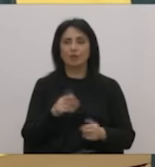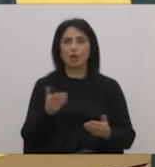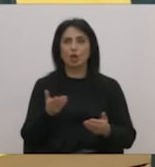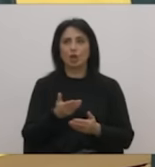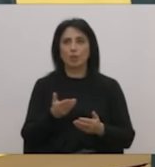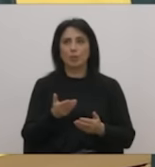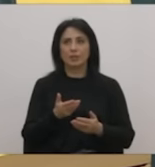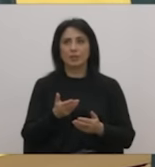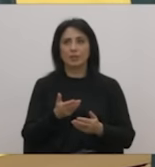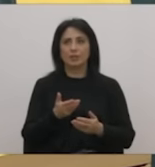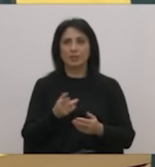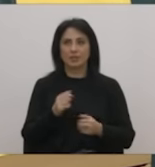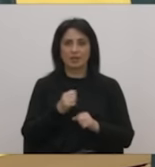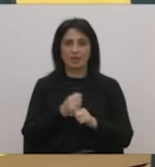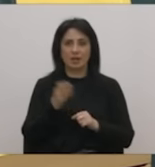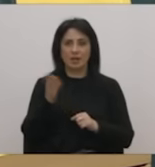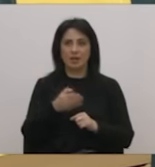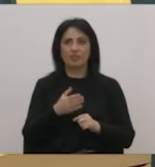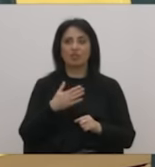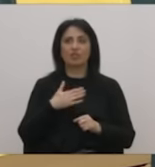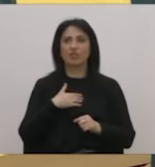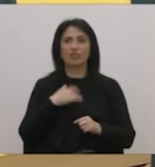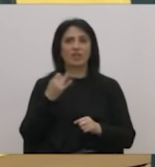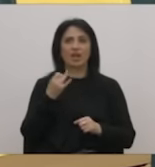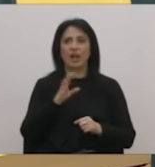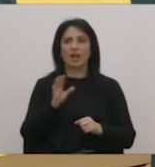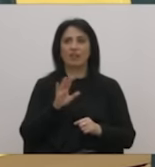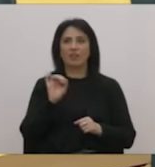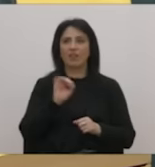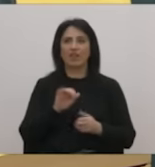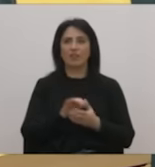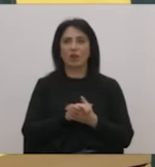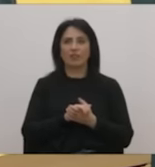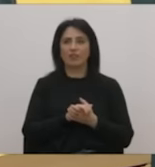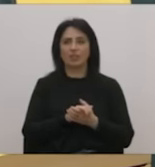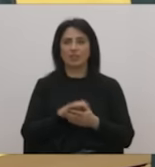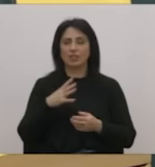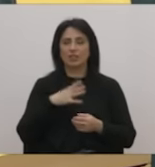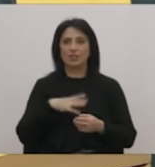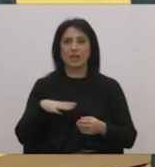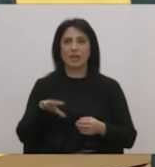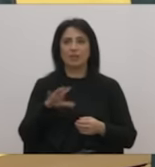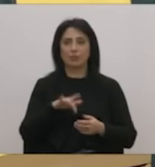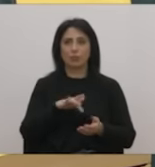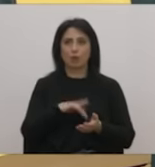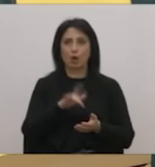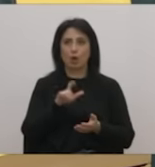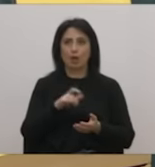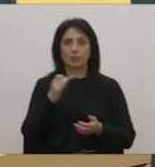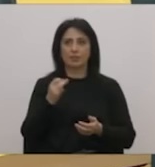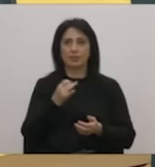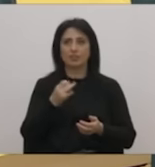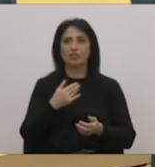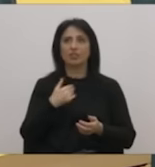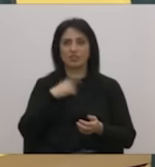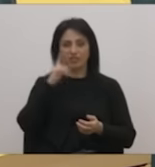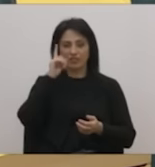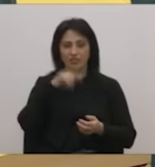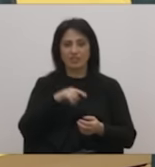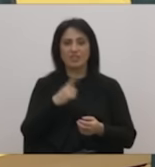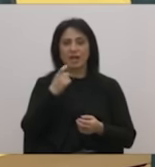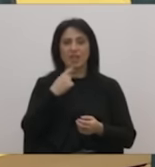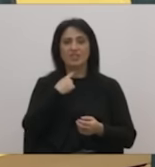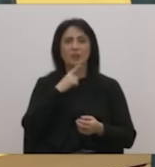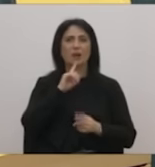რომელზეც იკადრეთ და თქვით, რომ ჩვენ არ გვაინტერესებს ევროკავშირი და საქართველოს მოქალაქეების ინტერესები. ჩვენ ვიცით, რომ 100 ხმა